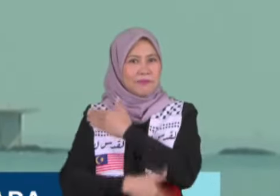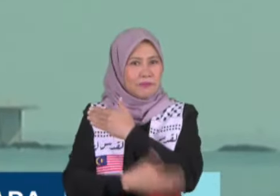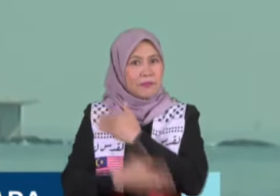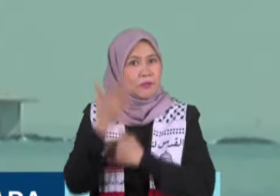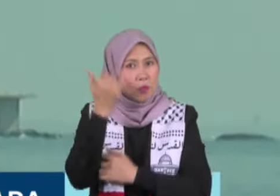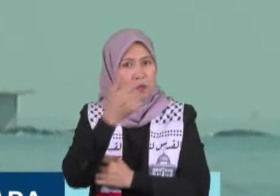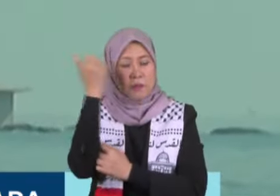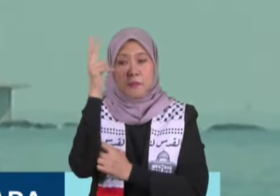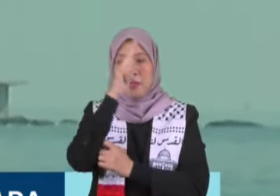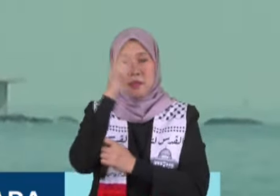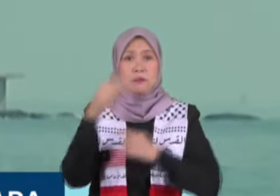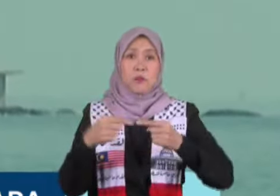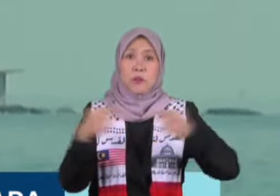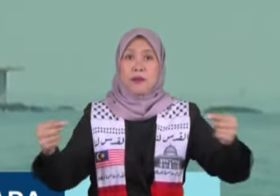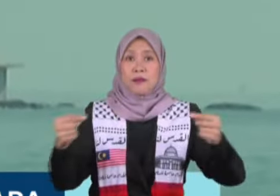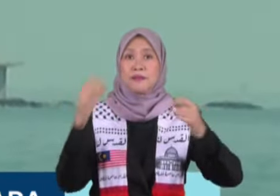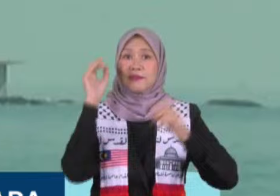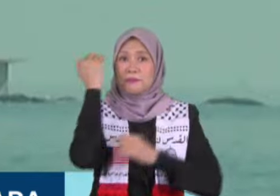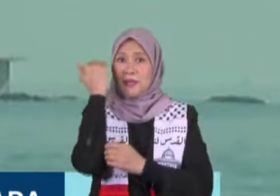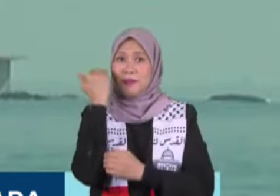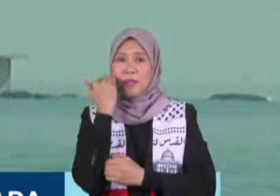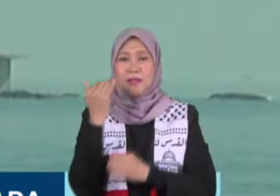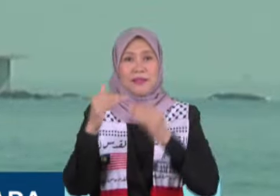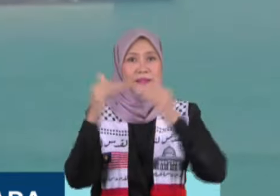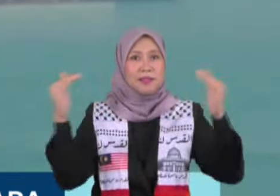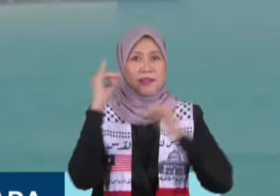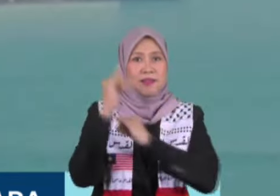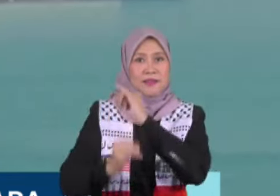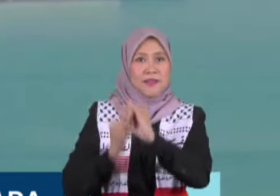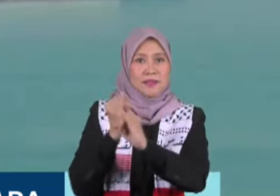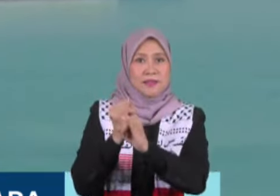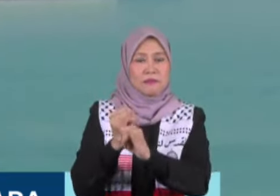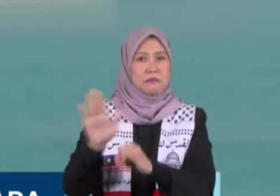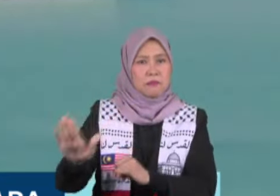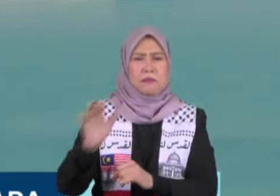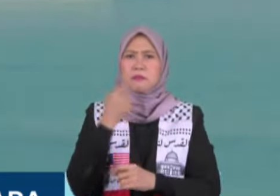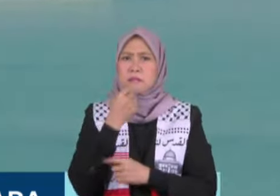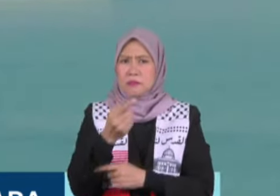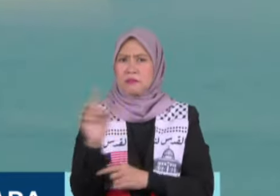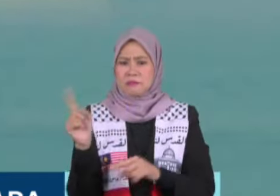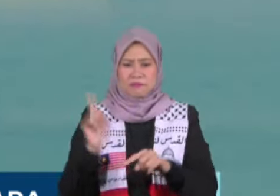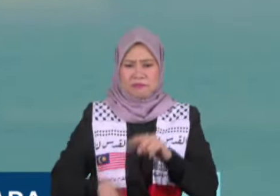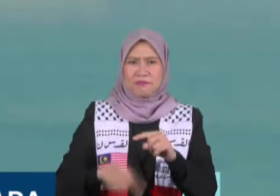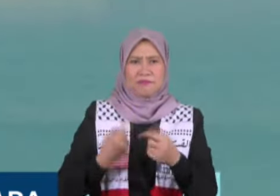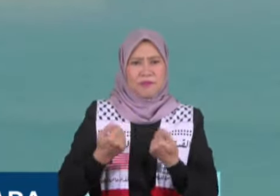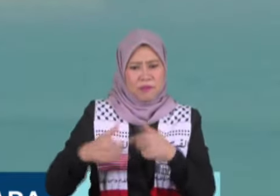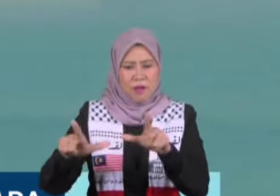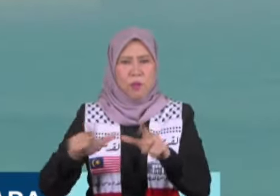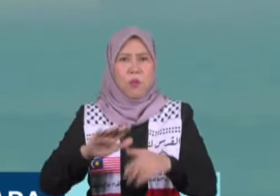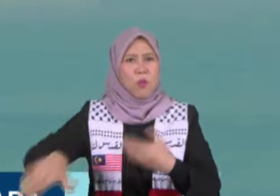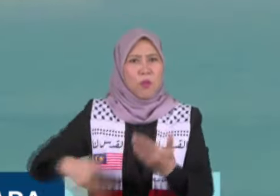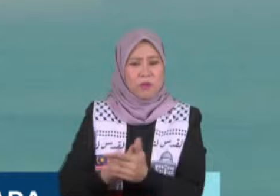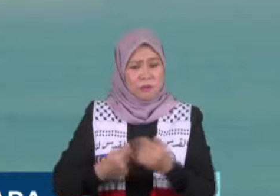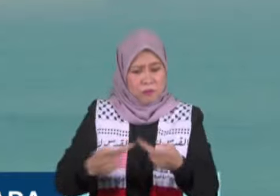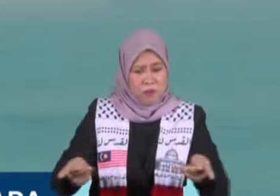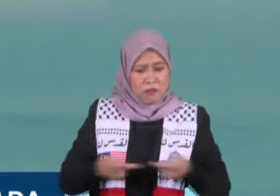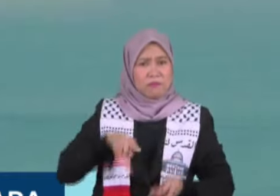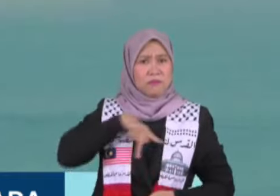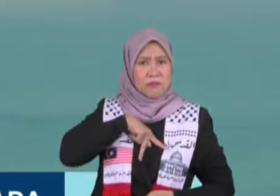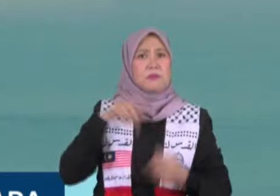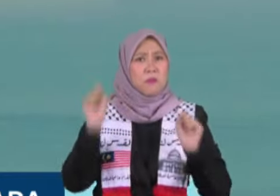kerajaan menerima keputusan Mahkamah Keadilan Antarabangsa ICJ, tiada negara di dunia yang ingin melepaskan mana-mana kawasan dengan mudah, malah